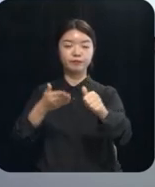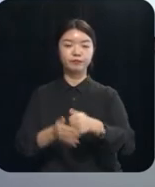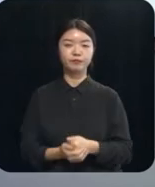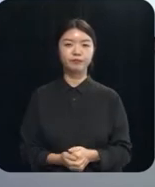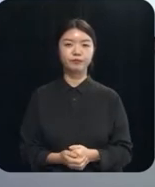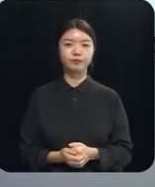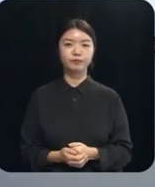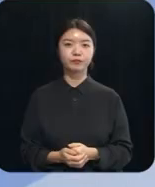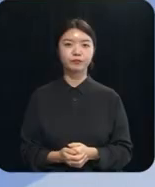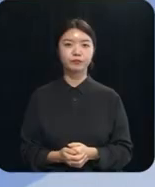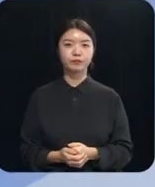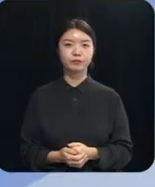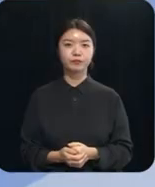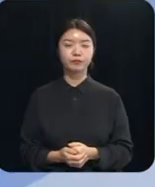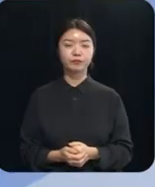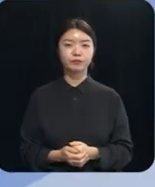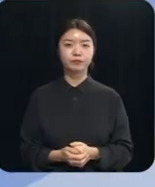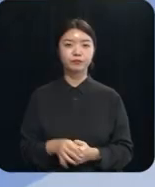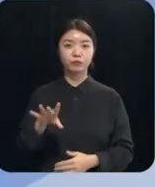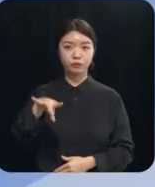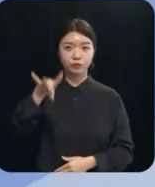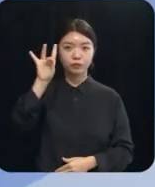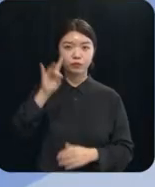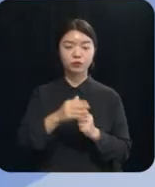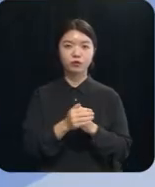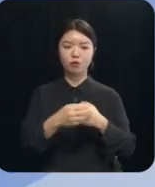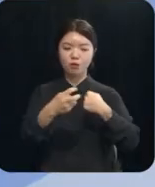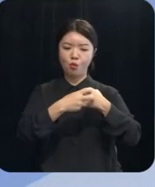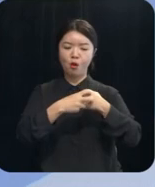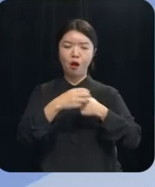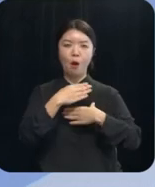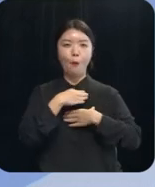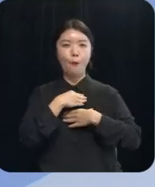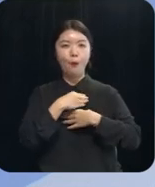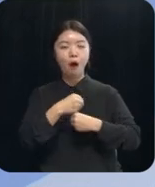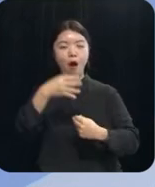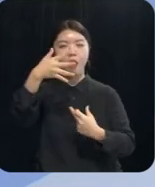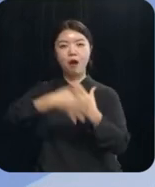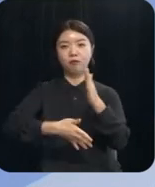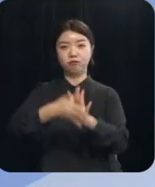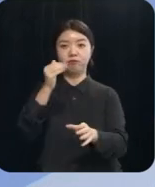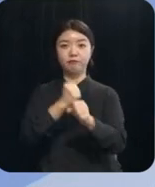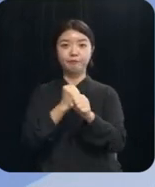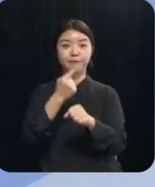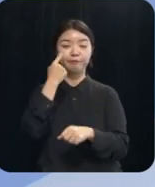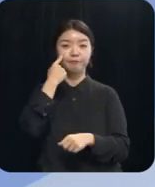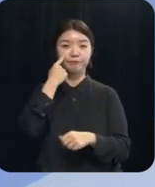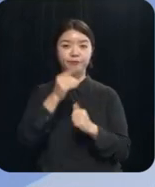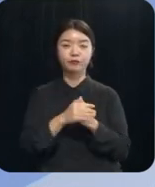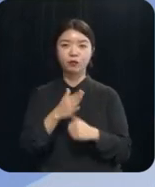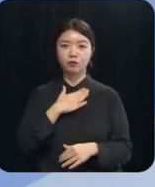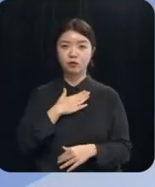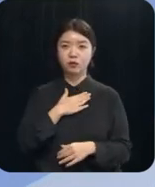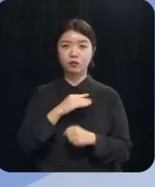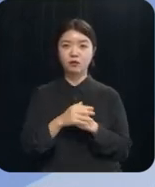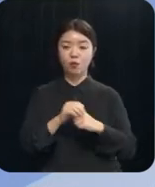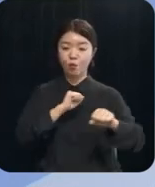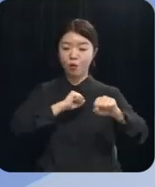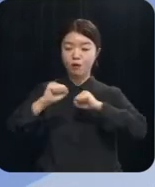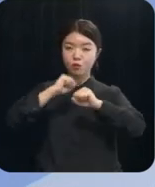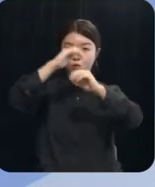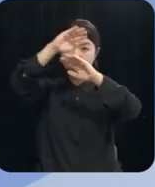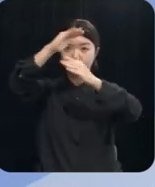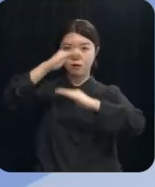해주십시오. 우선 의료가 안심되어지는 서귀포를 만들어가겠습니다. 저는 지난 활동